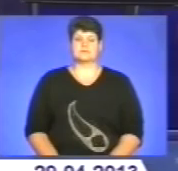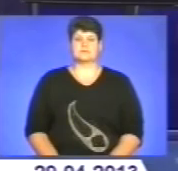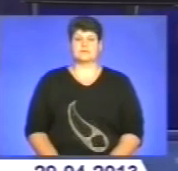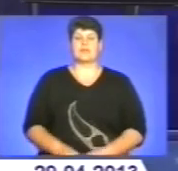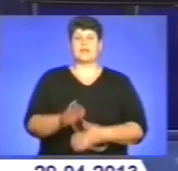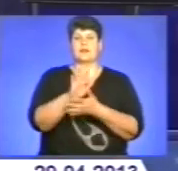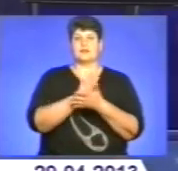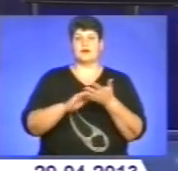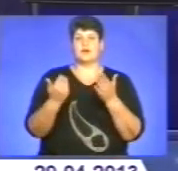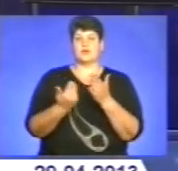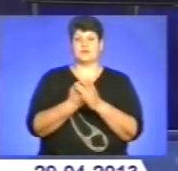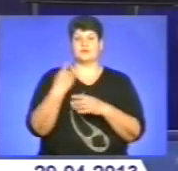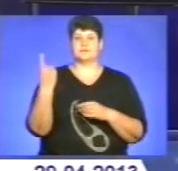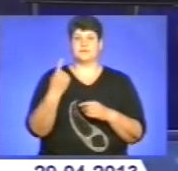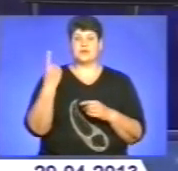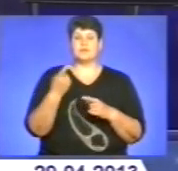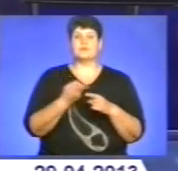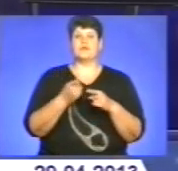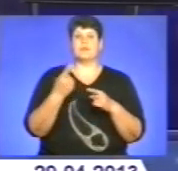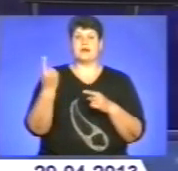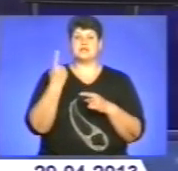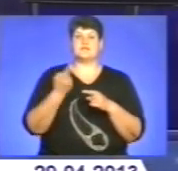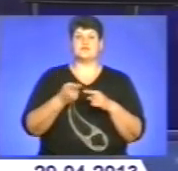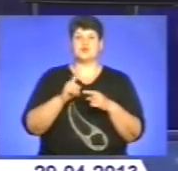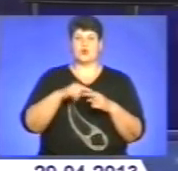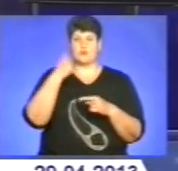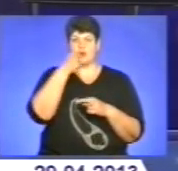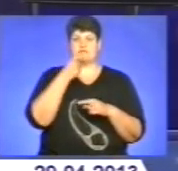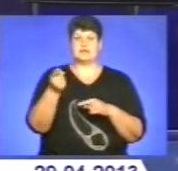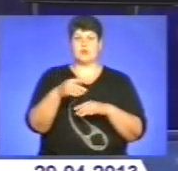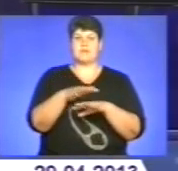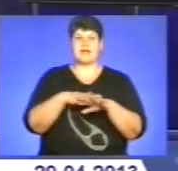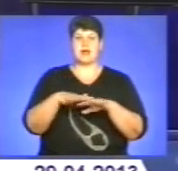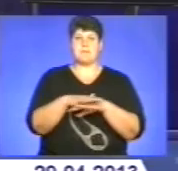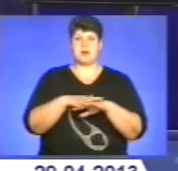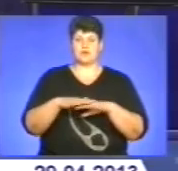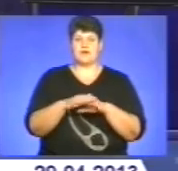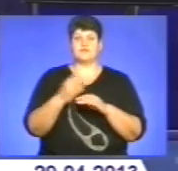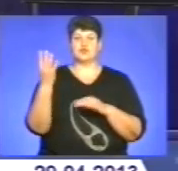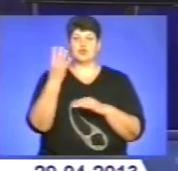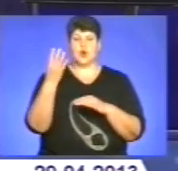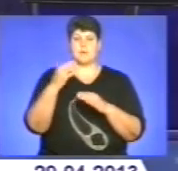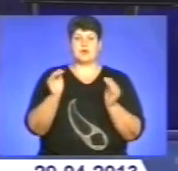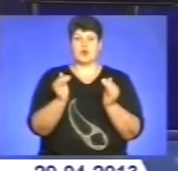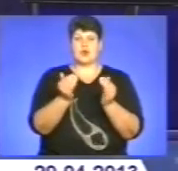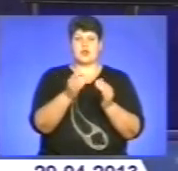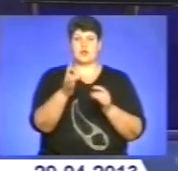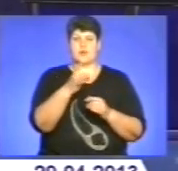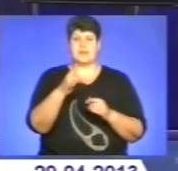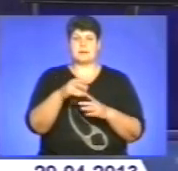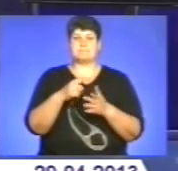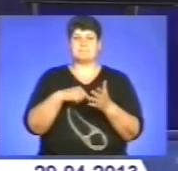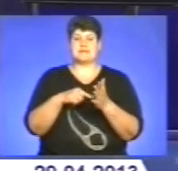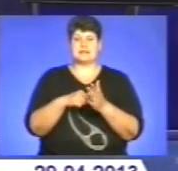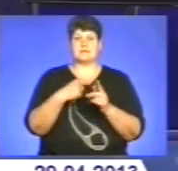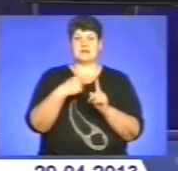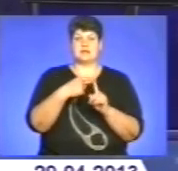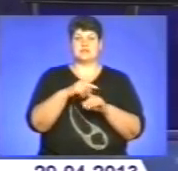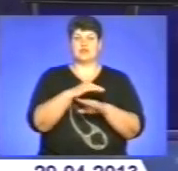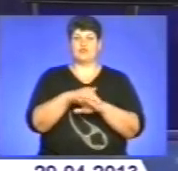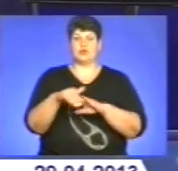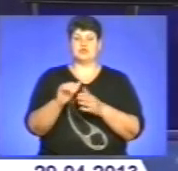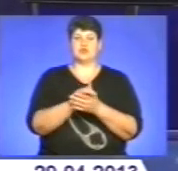Далі до новин краю. Уперше в цьому році Тернопіль ярмаркував. У 4 мікрорайонах міста на перехресті вулиць Дружби Миру на